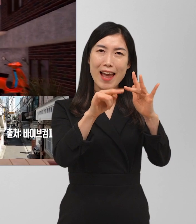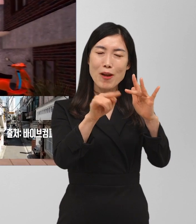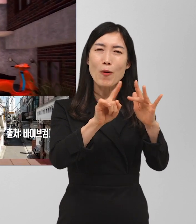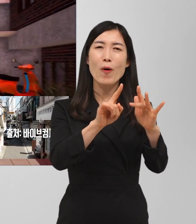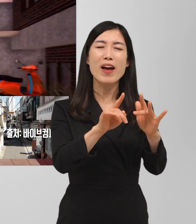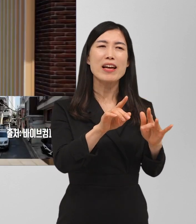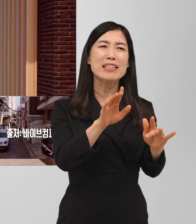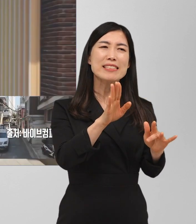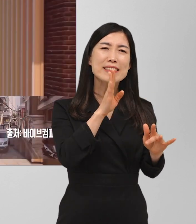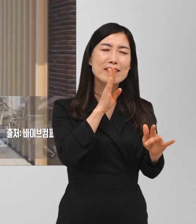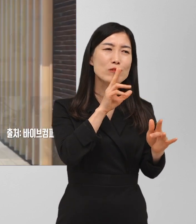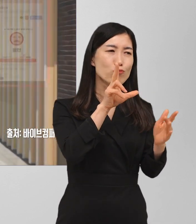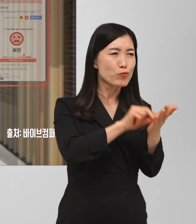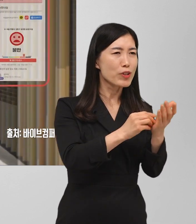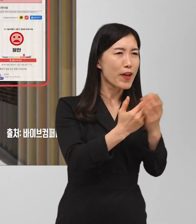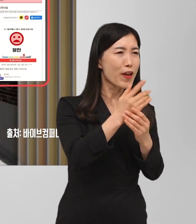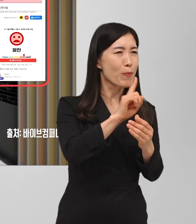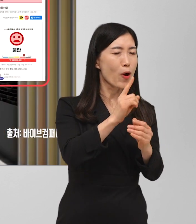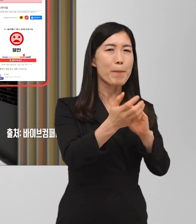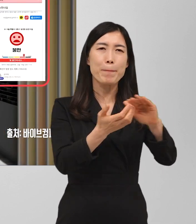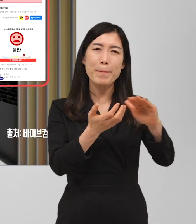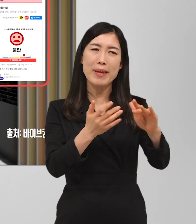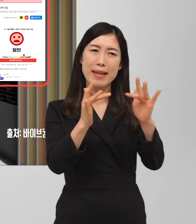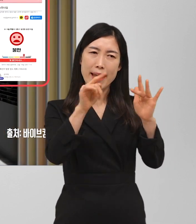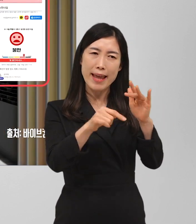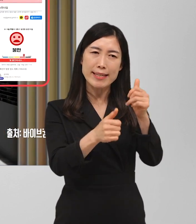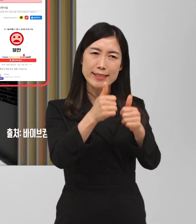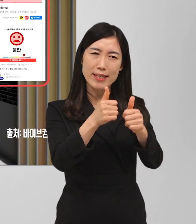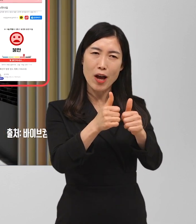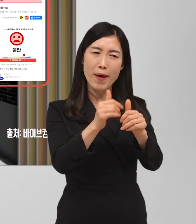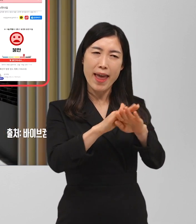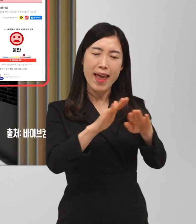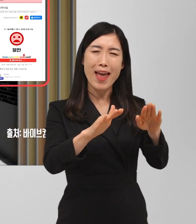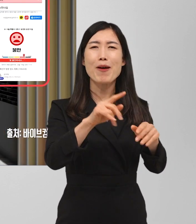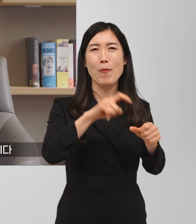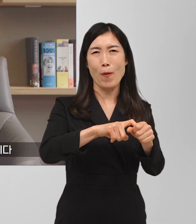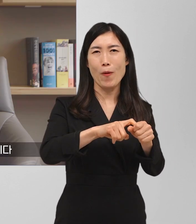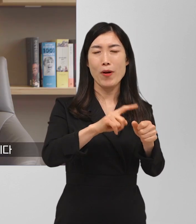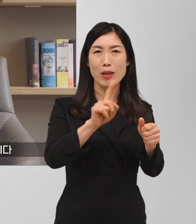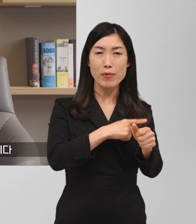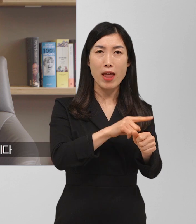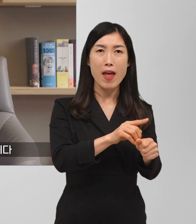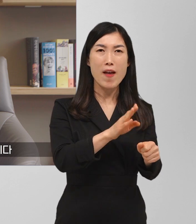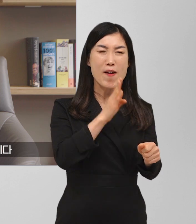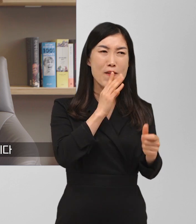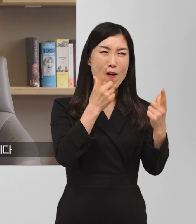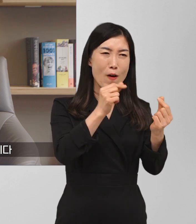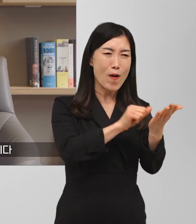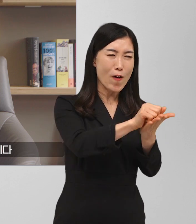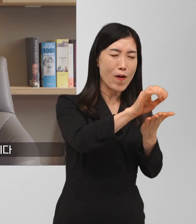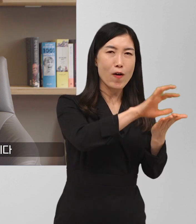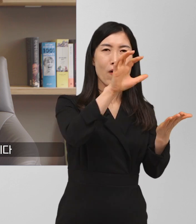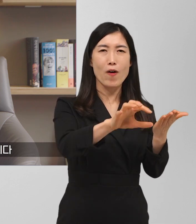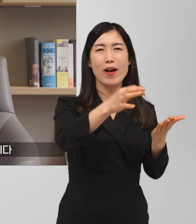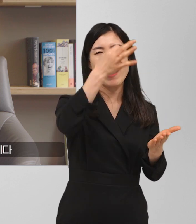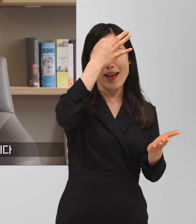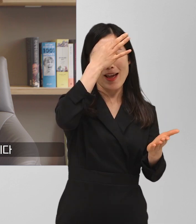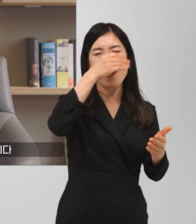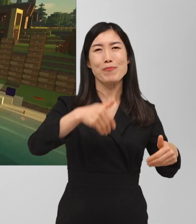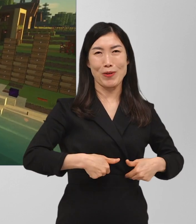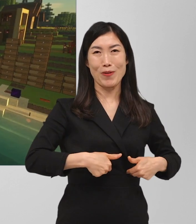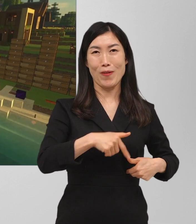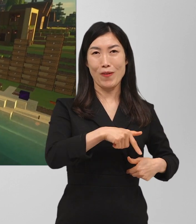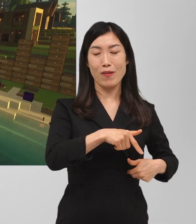현실에 있는 문제점들을 해결하거나 예측을 하거나 시뮬레이션이라고 하는 부분, 그리고 모사라고 하는 것이 굉장히 중요한 기술